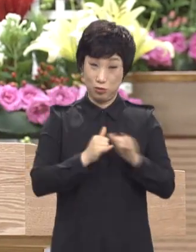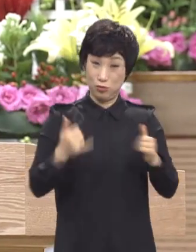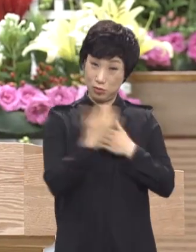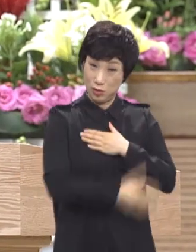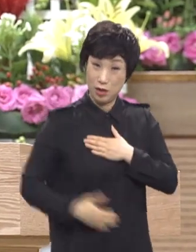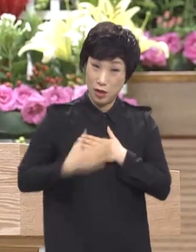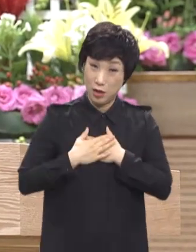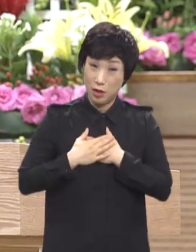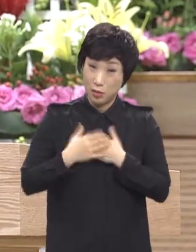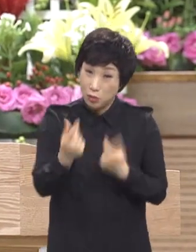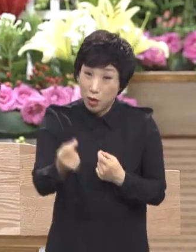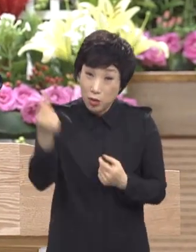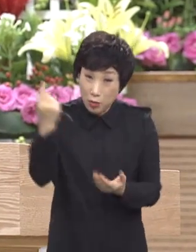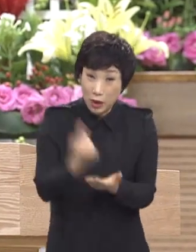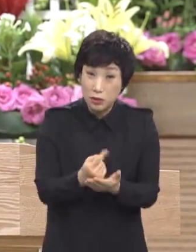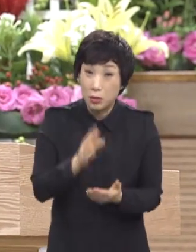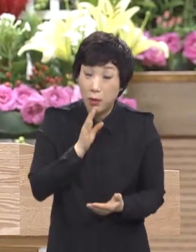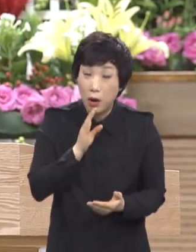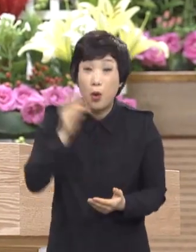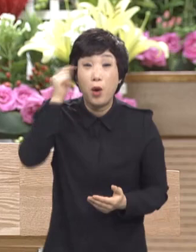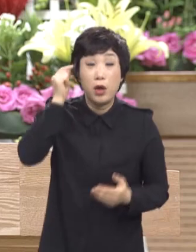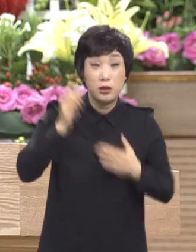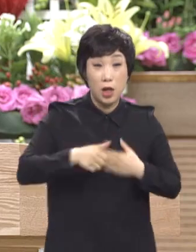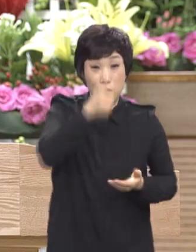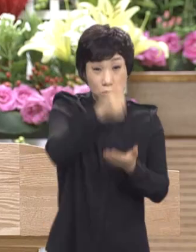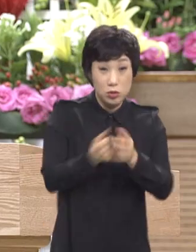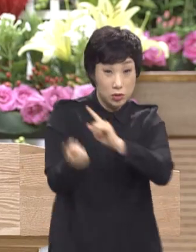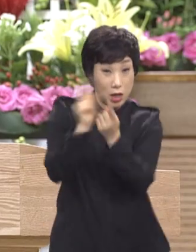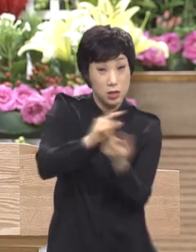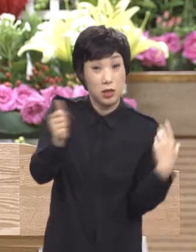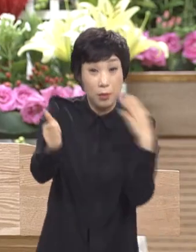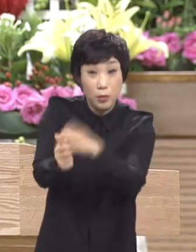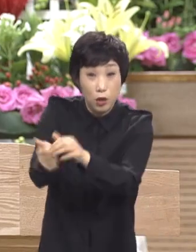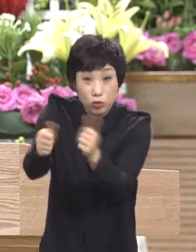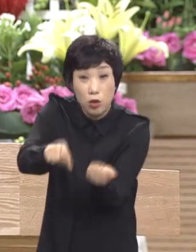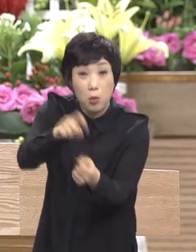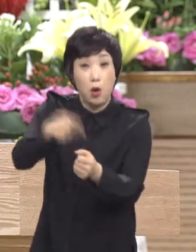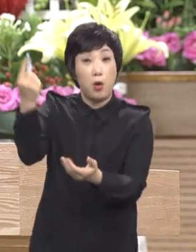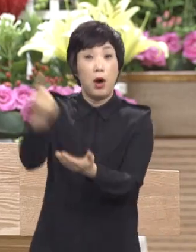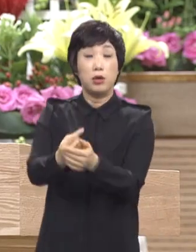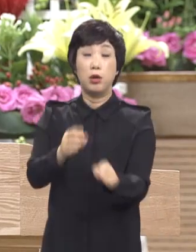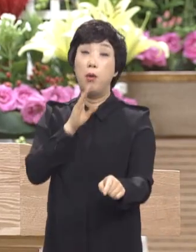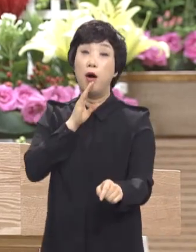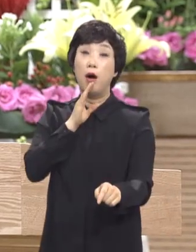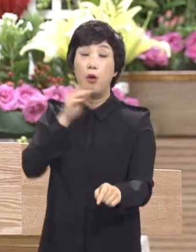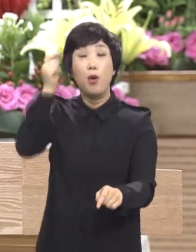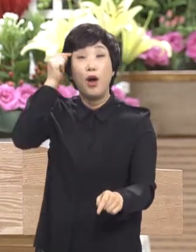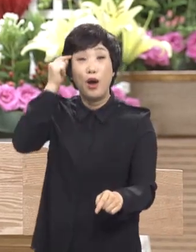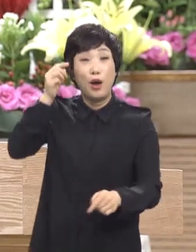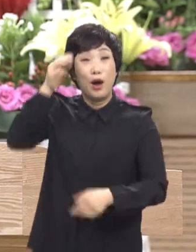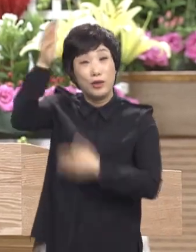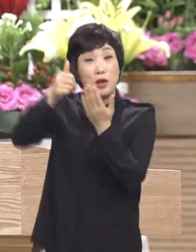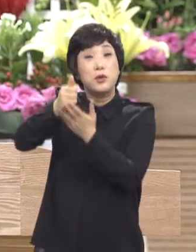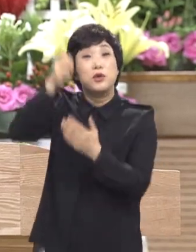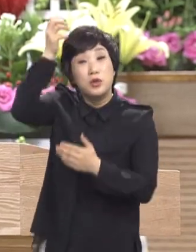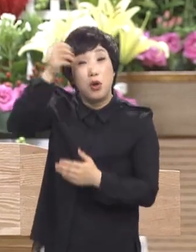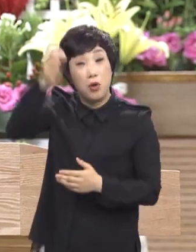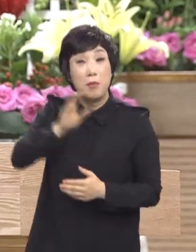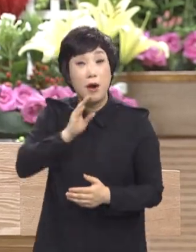육신을 입고 나의 죄를 대신해서 죽으려고. 왜? 하나님은 영이시니 영이 죽을 수